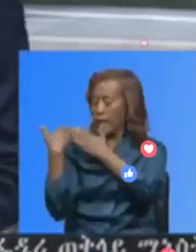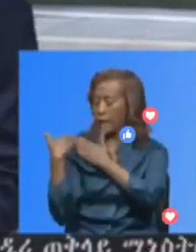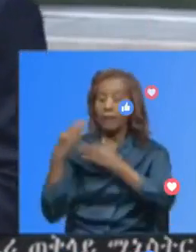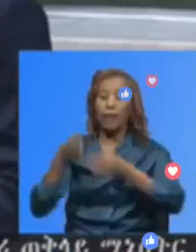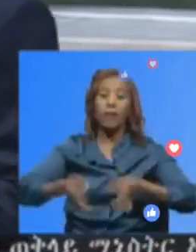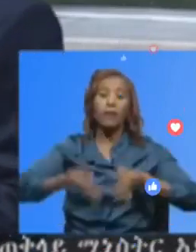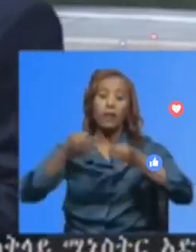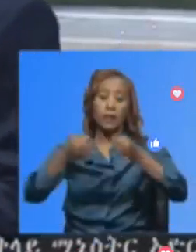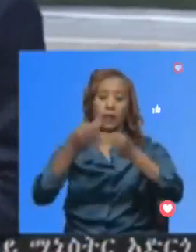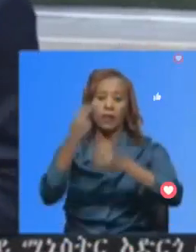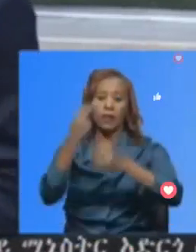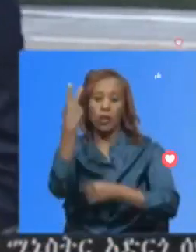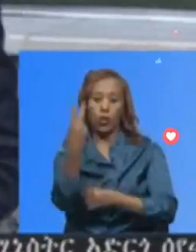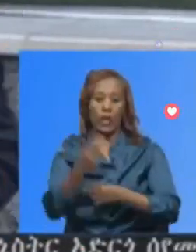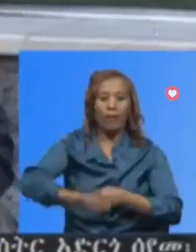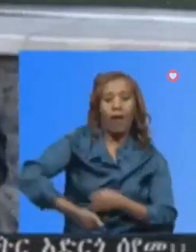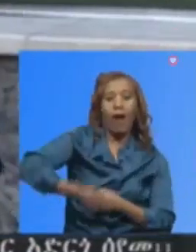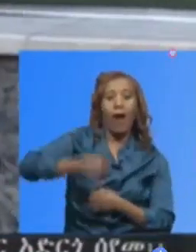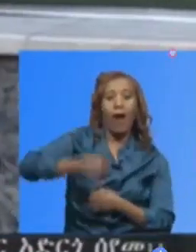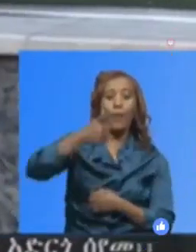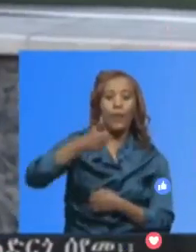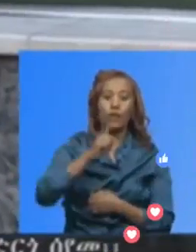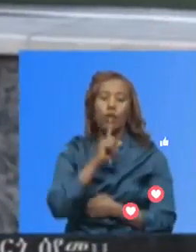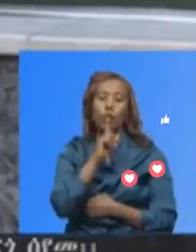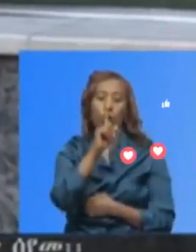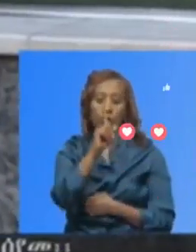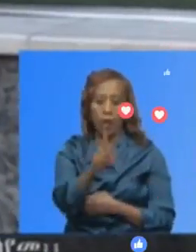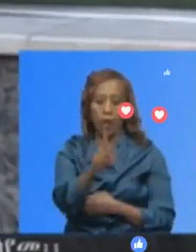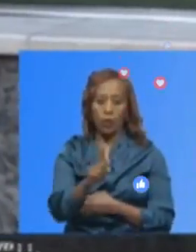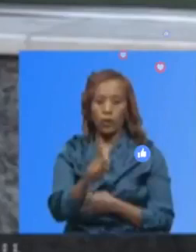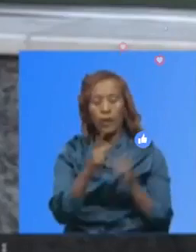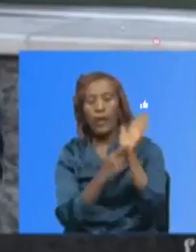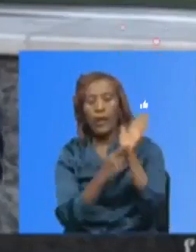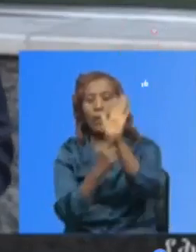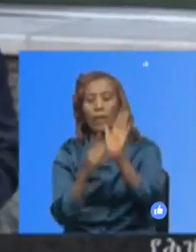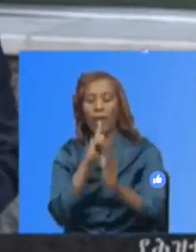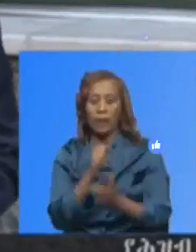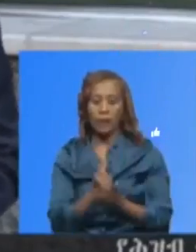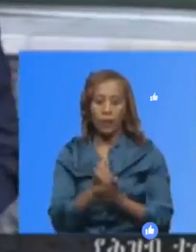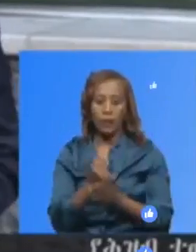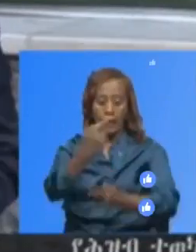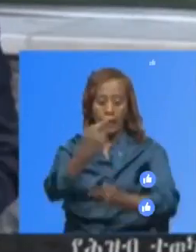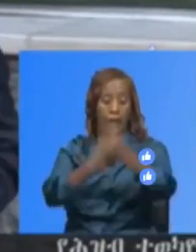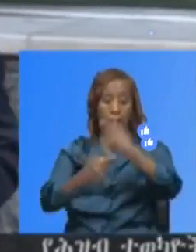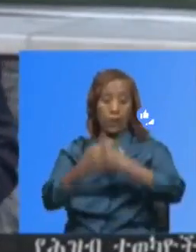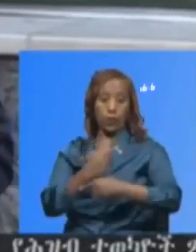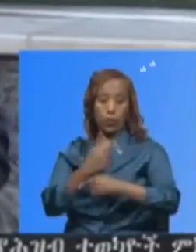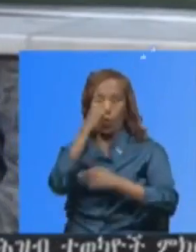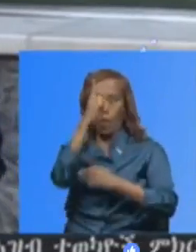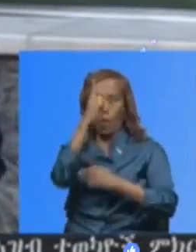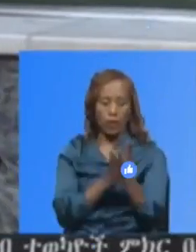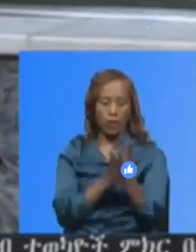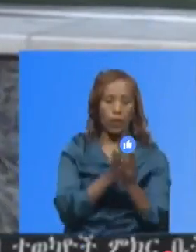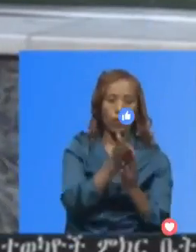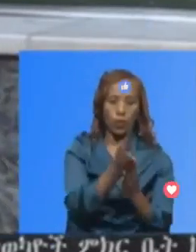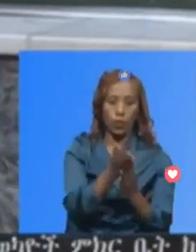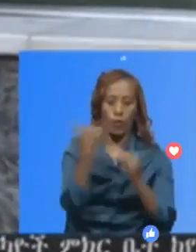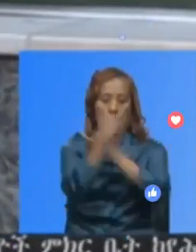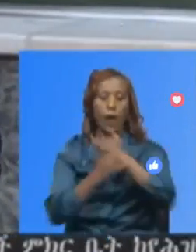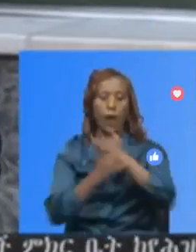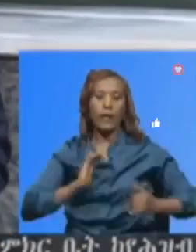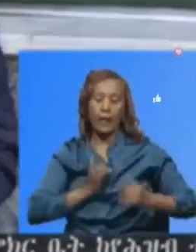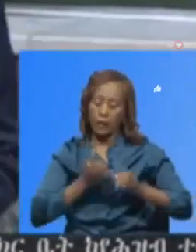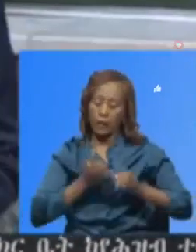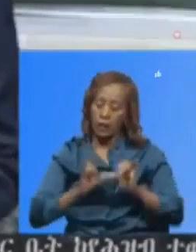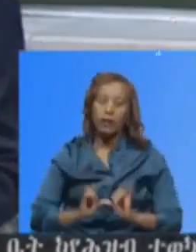ሽግግር ሁለት አበይት እውነታዎችን የሚያመላክት ነው። ክስተቱ በአንድ በኩል በሀገራችን